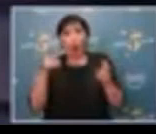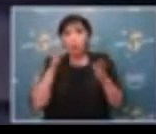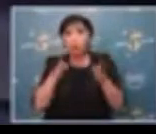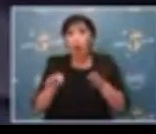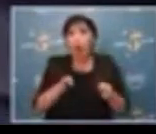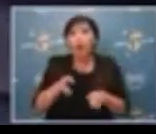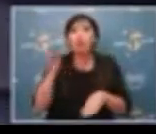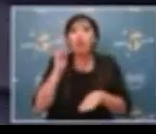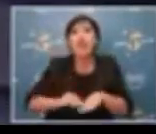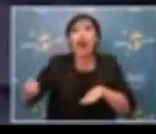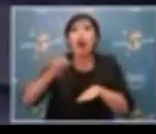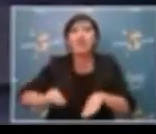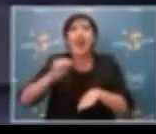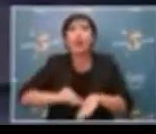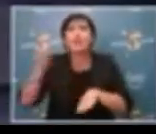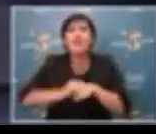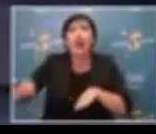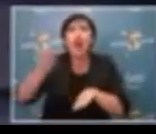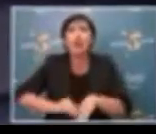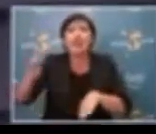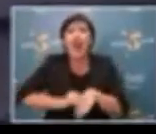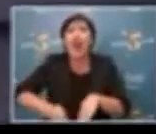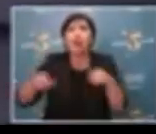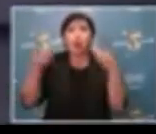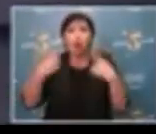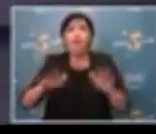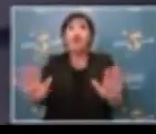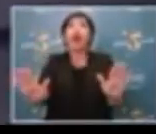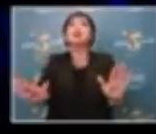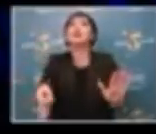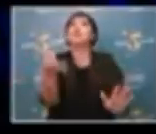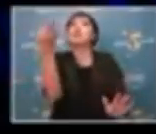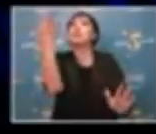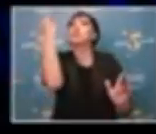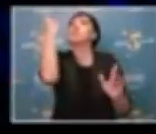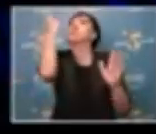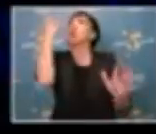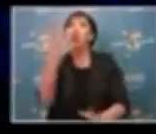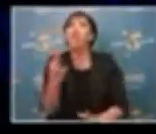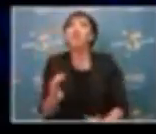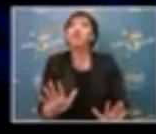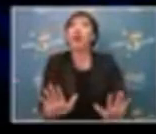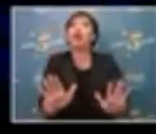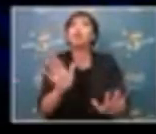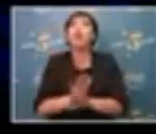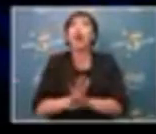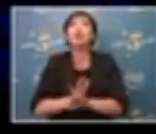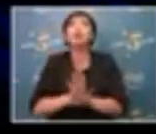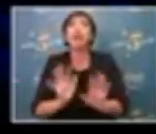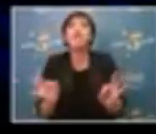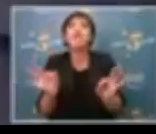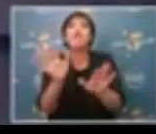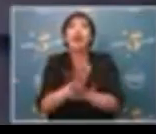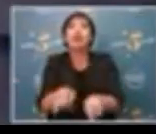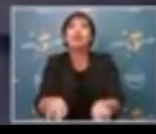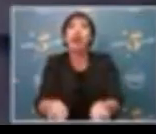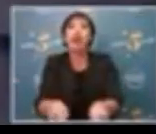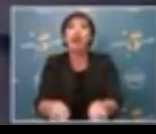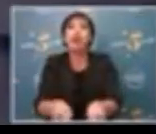straordinario, straordinario che parliamo... Fermi, Dio. State fermi adesso.